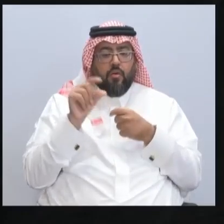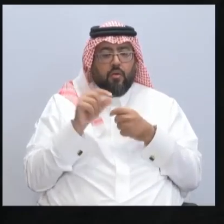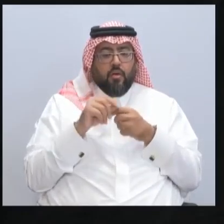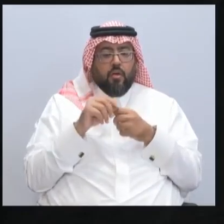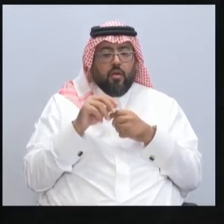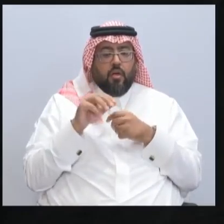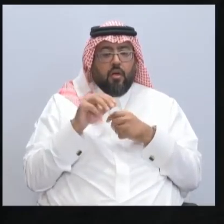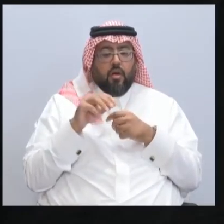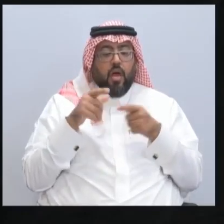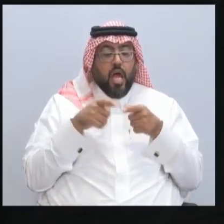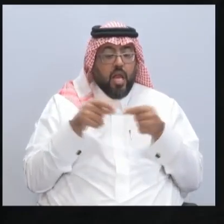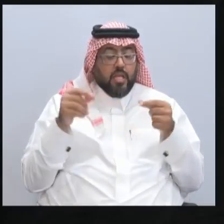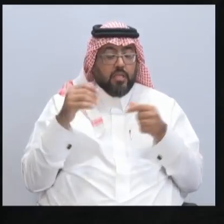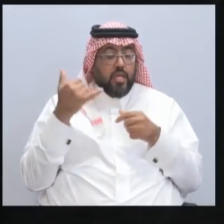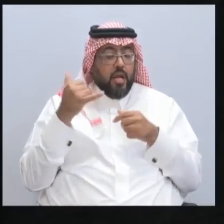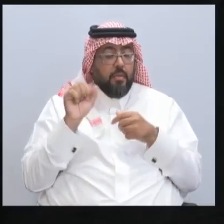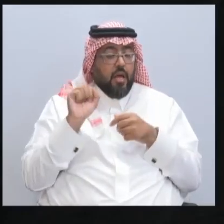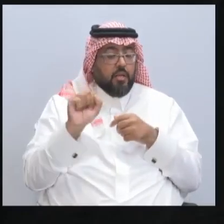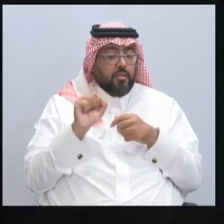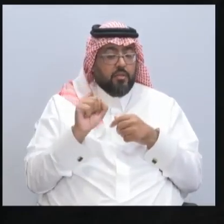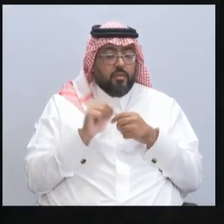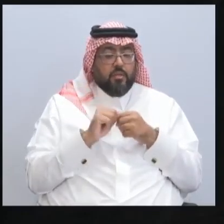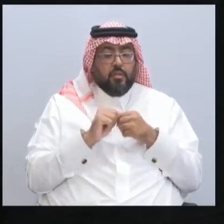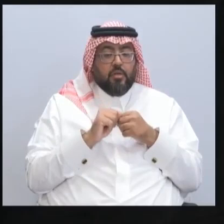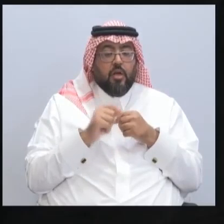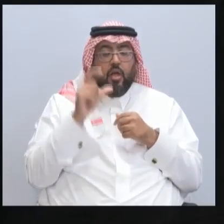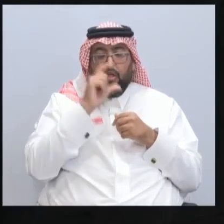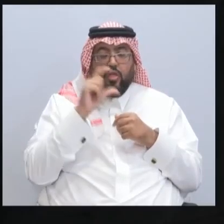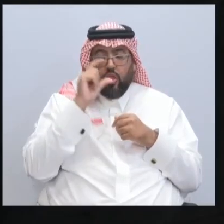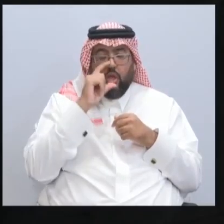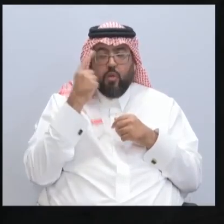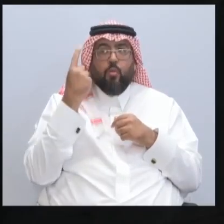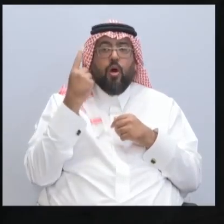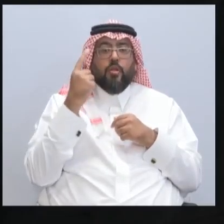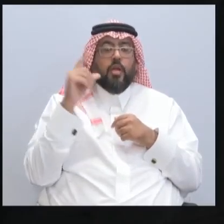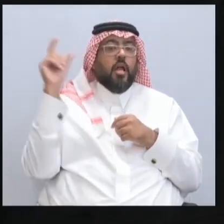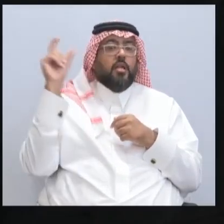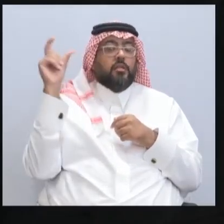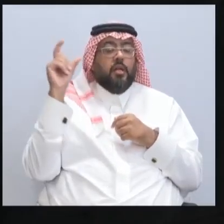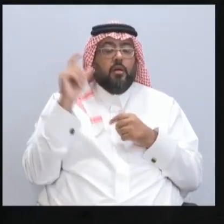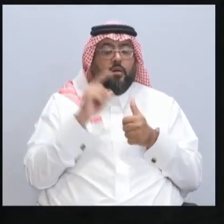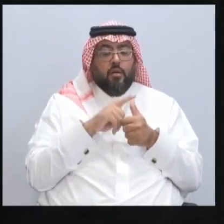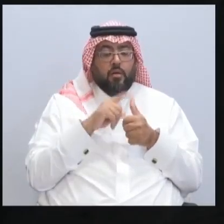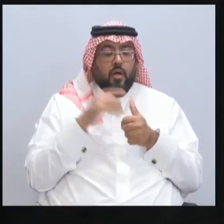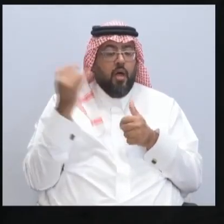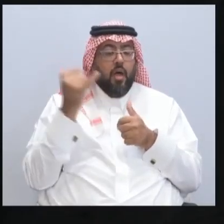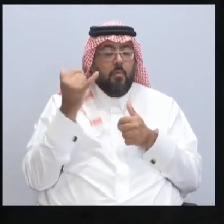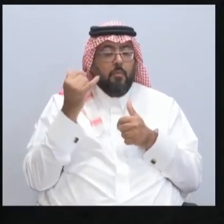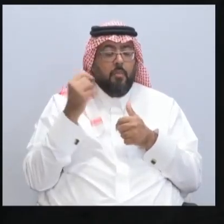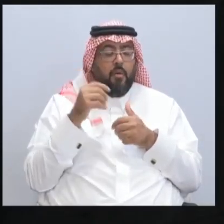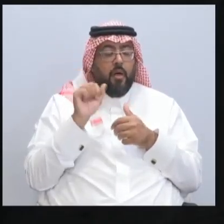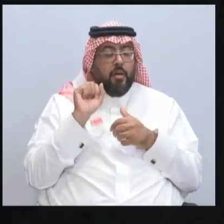العربي وذكرنا من هذه الخصائص ان دينهم واحد وهو الاسلام وهو اهم